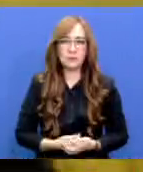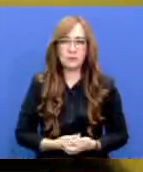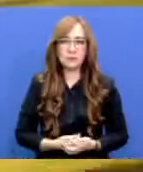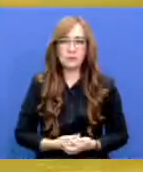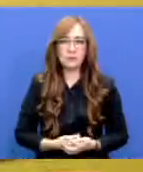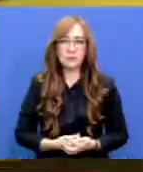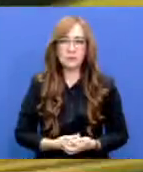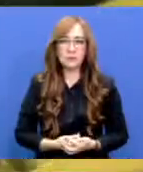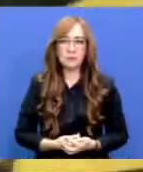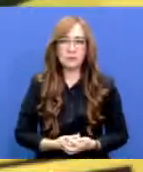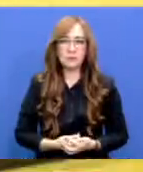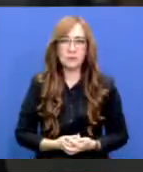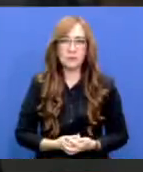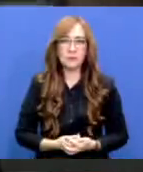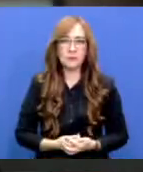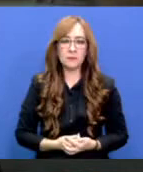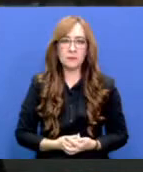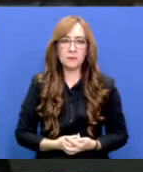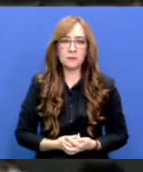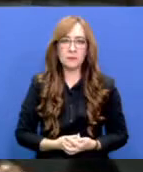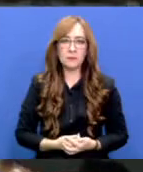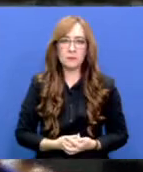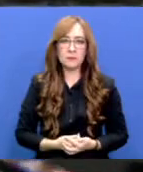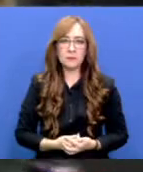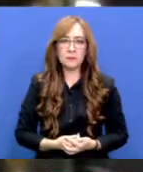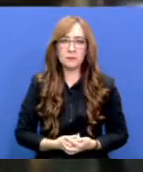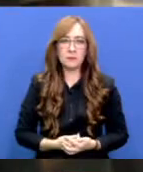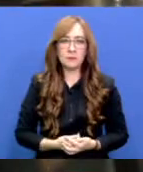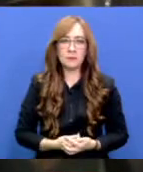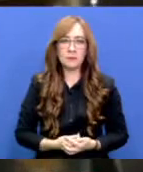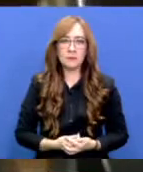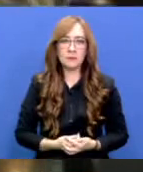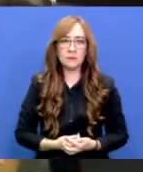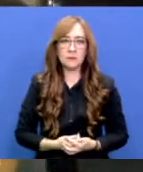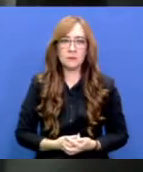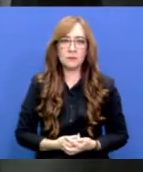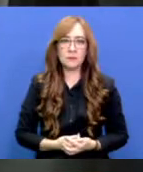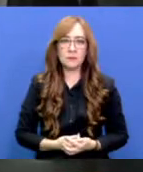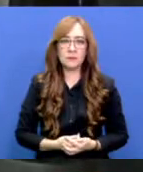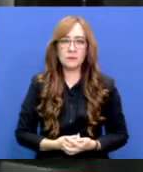Kita nunggu dulu, Pak. Iya, nanti.